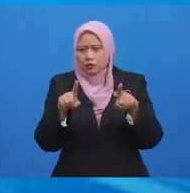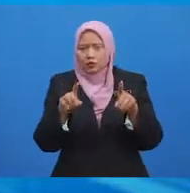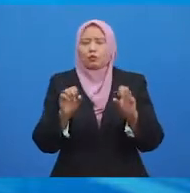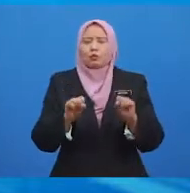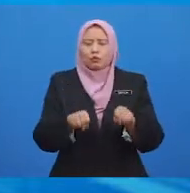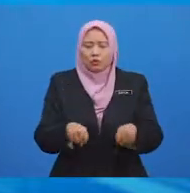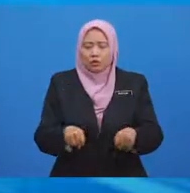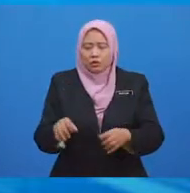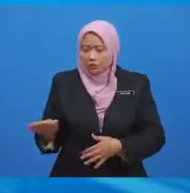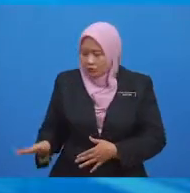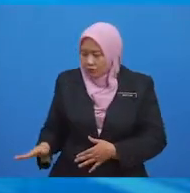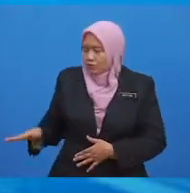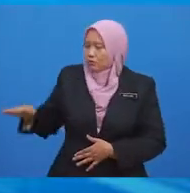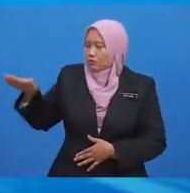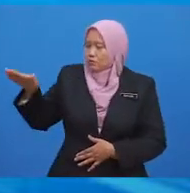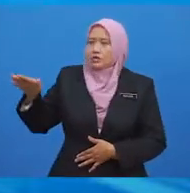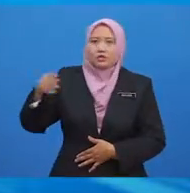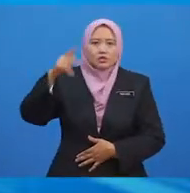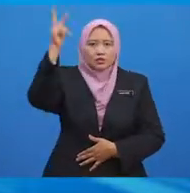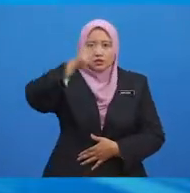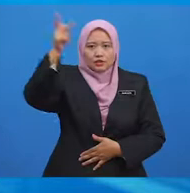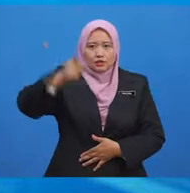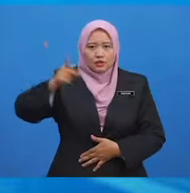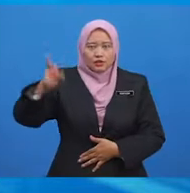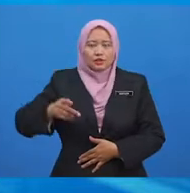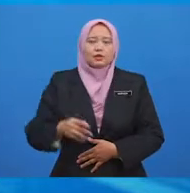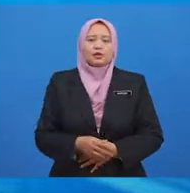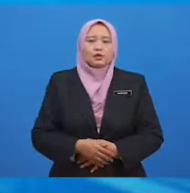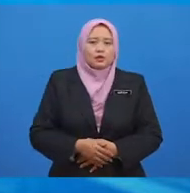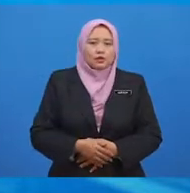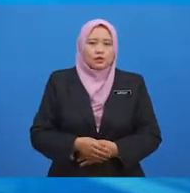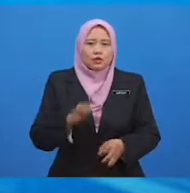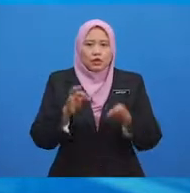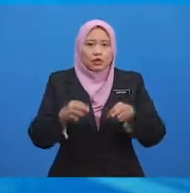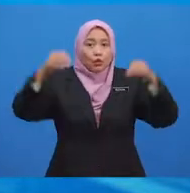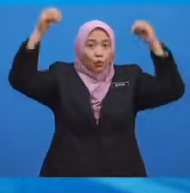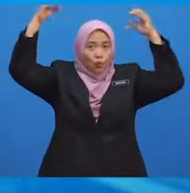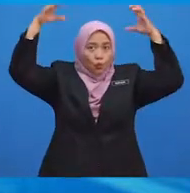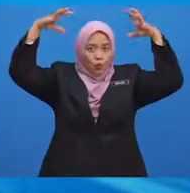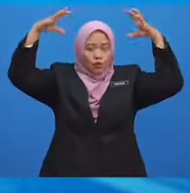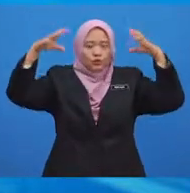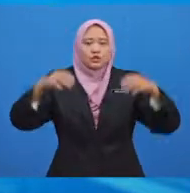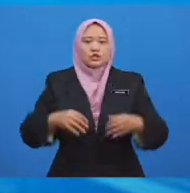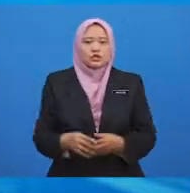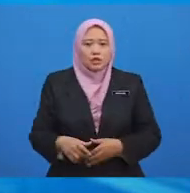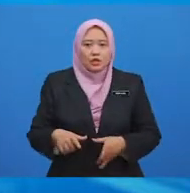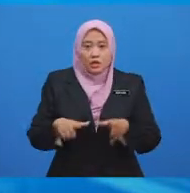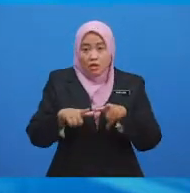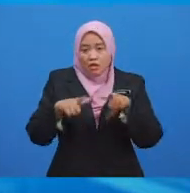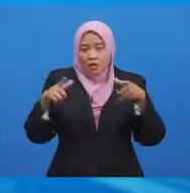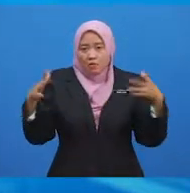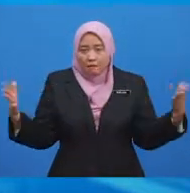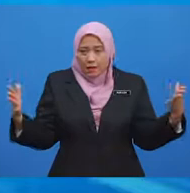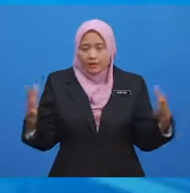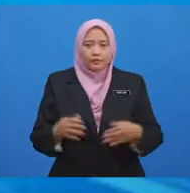kilat apabila hujan lebat. Dan apabila berlakunya